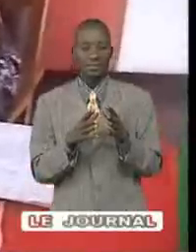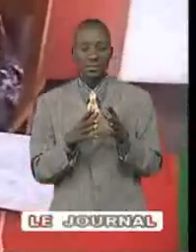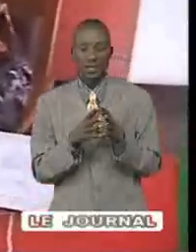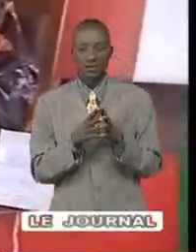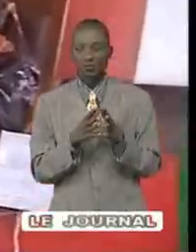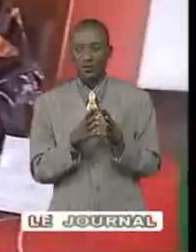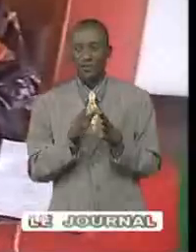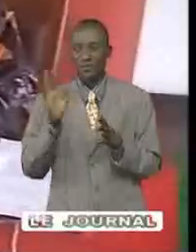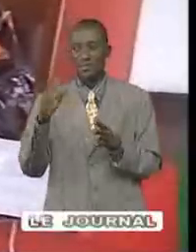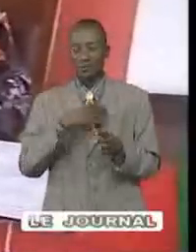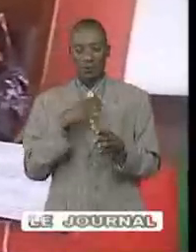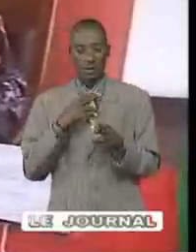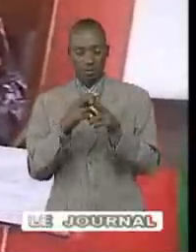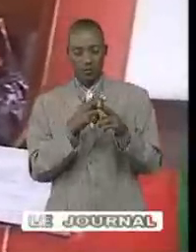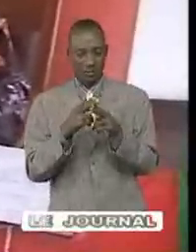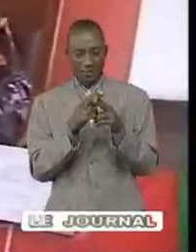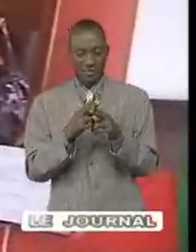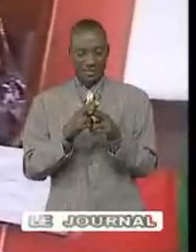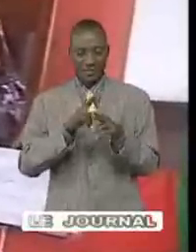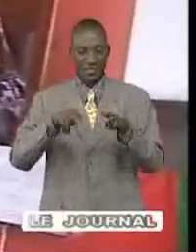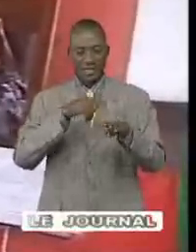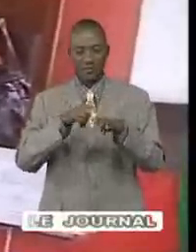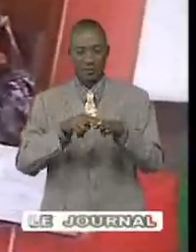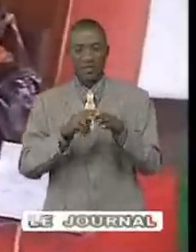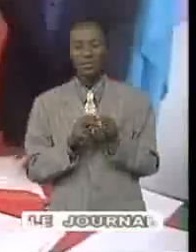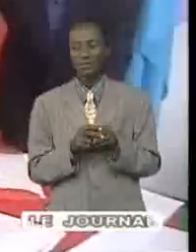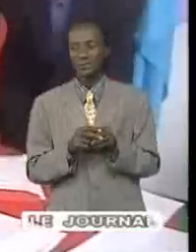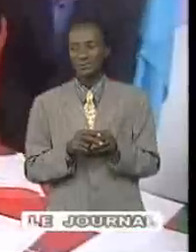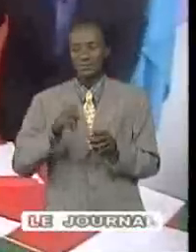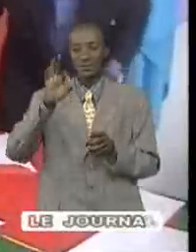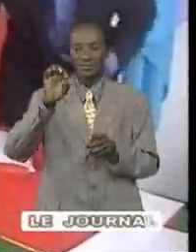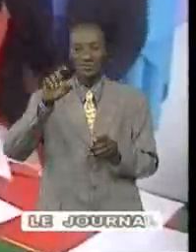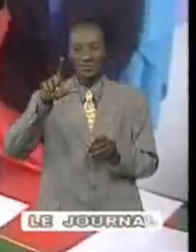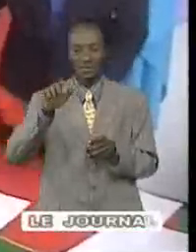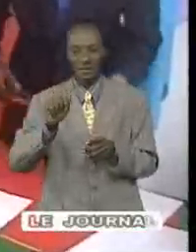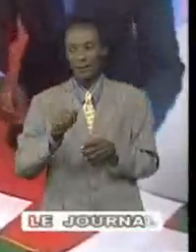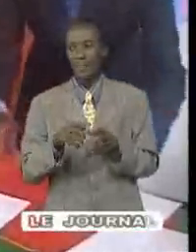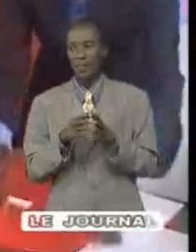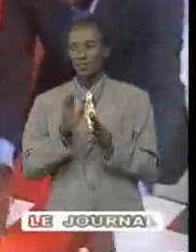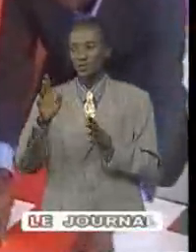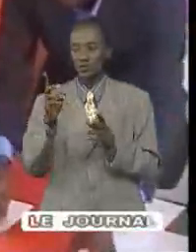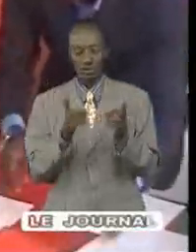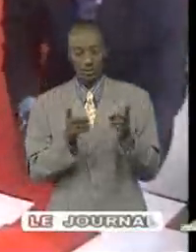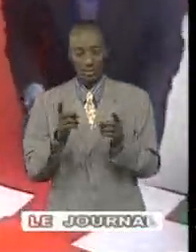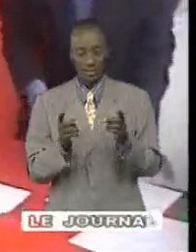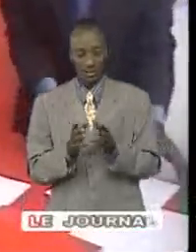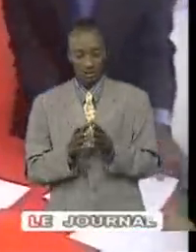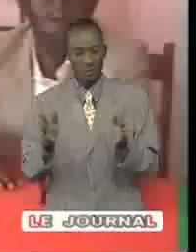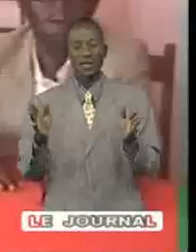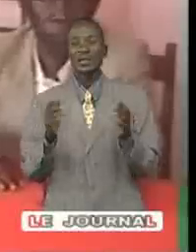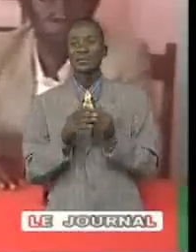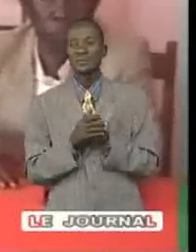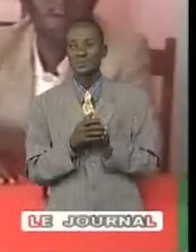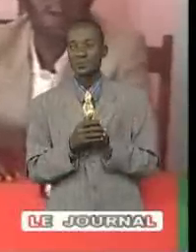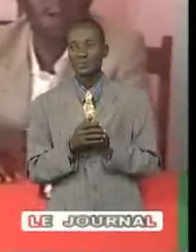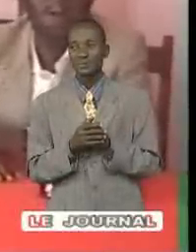sa coordinatrice nationale, Madame Fela Mangaza, et le second par son directeur général, Corneille Liyama.